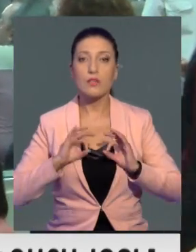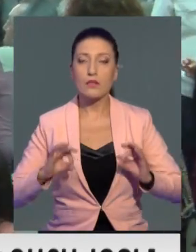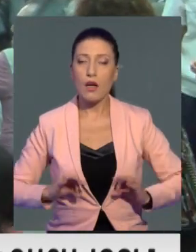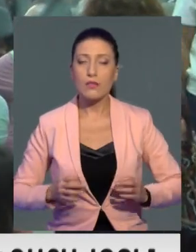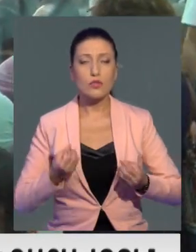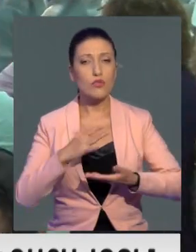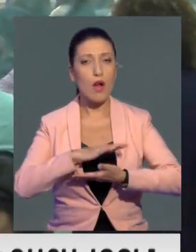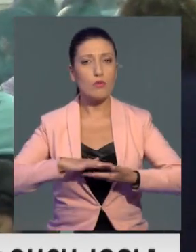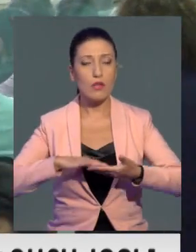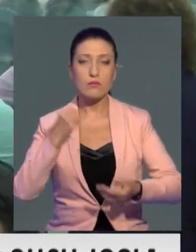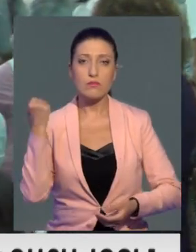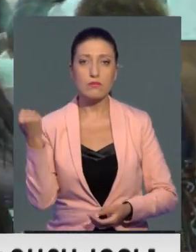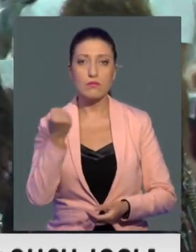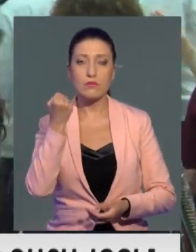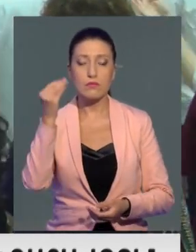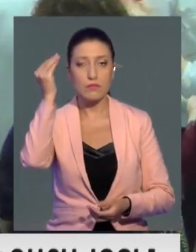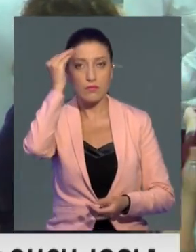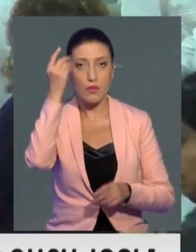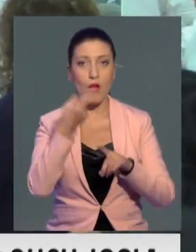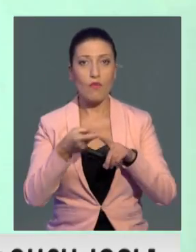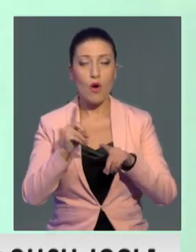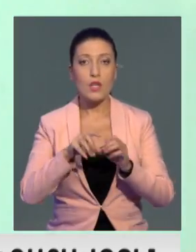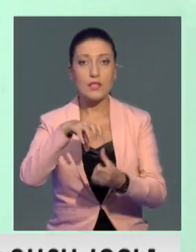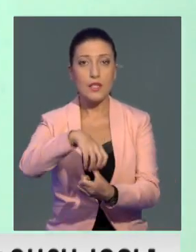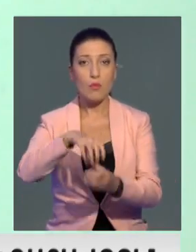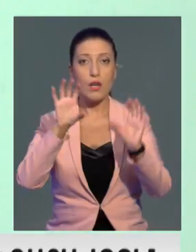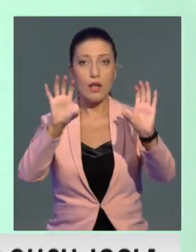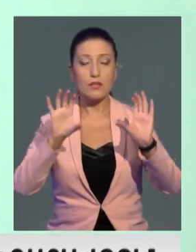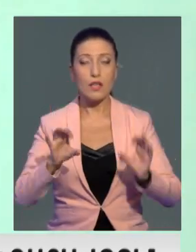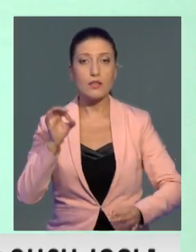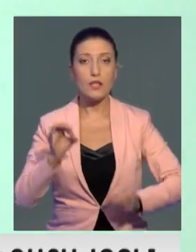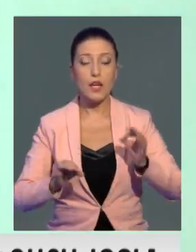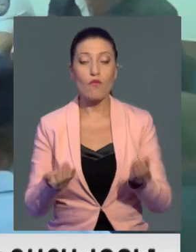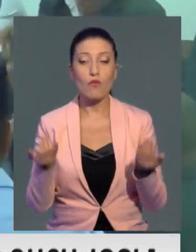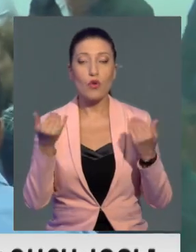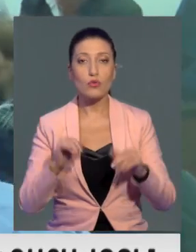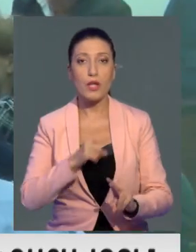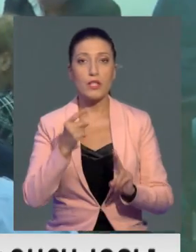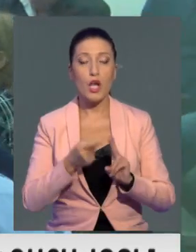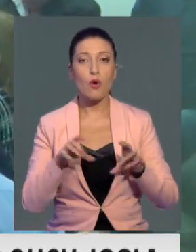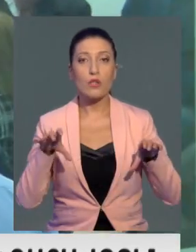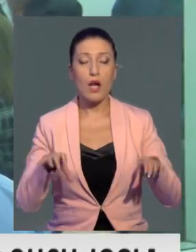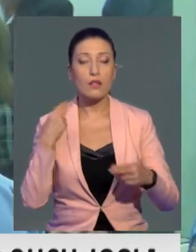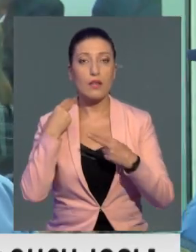շարունակեցին պնդել այն տեսակետը, որ սահմանադրական դատարանի որոշումը